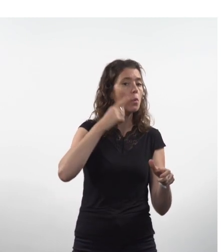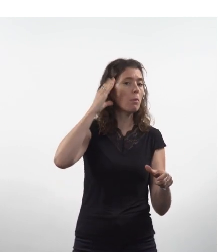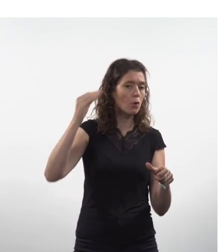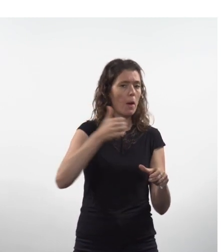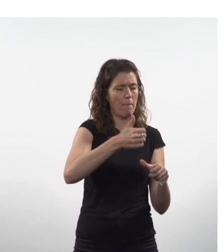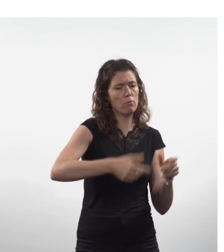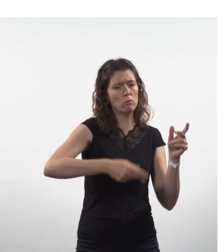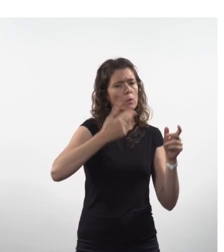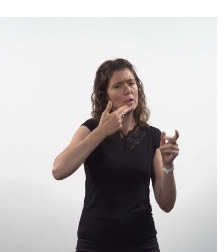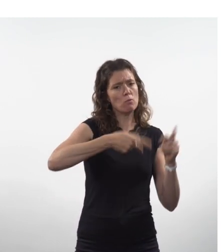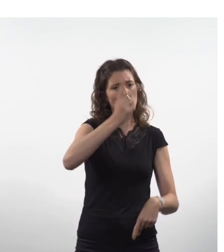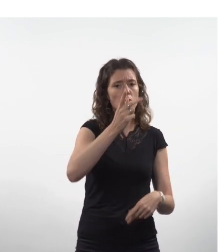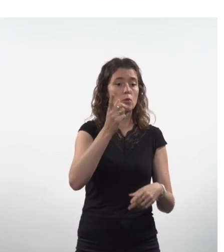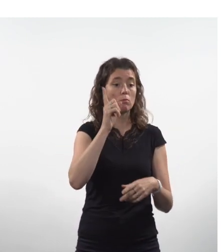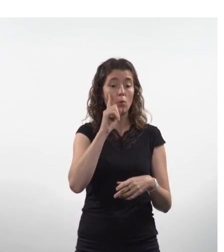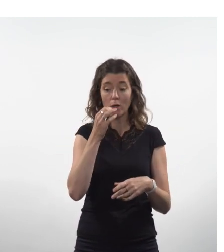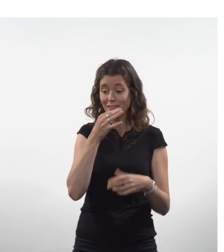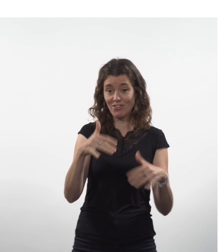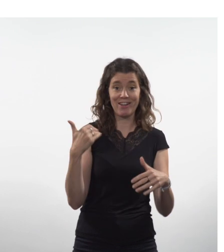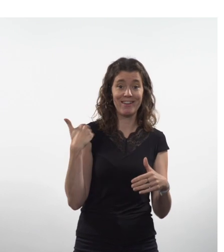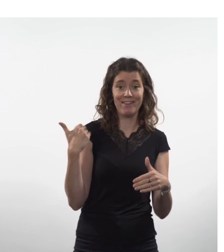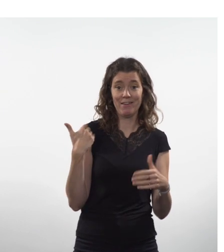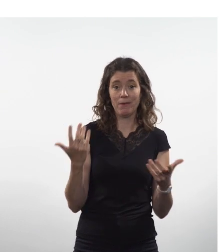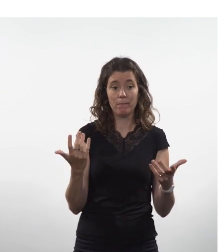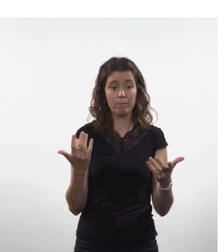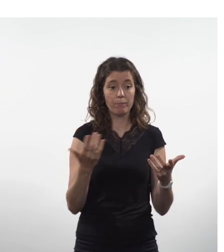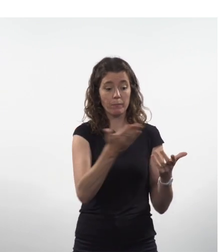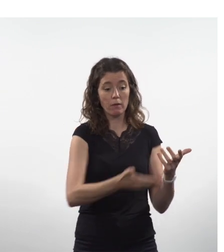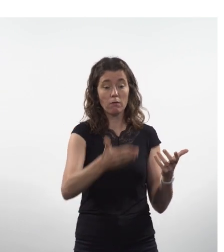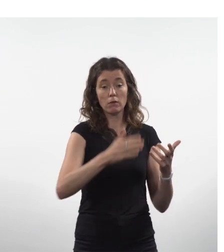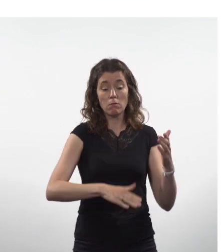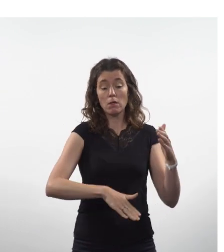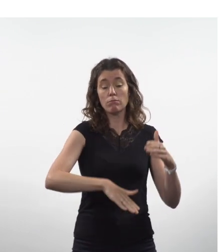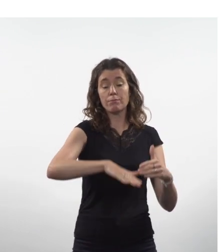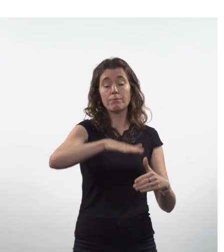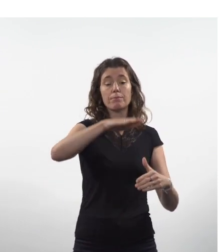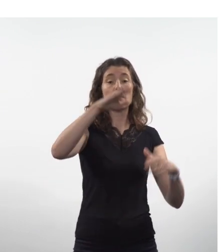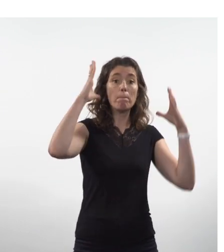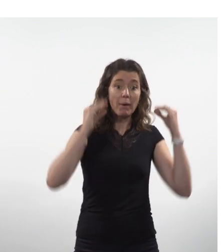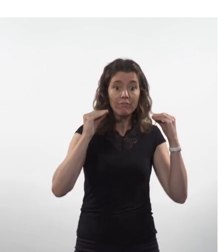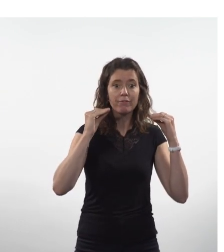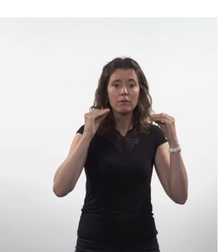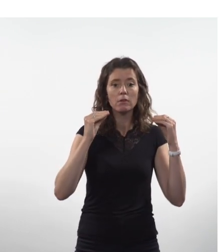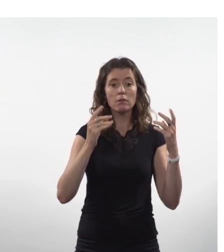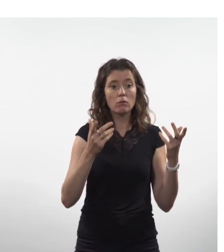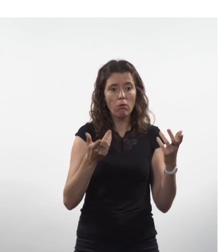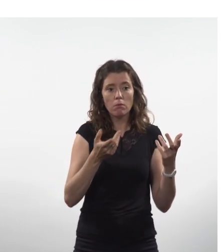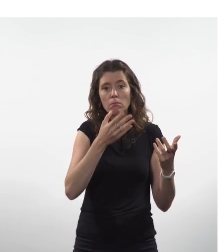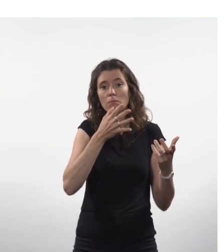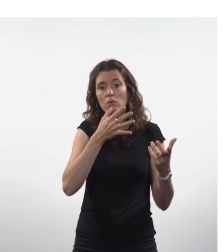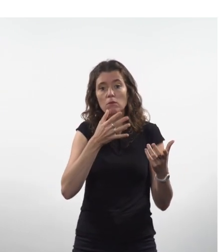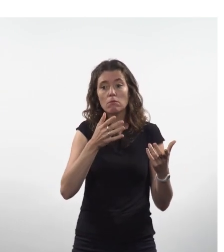malentendantes. Parce que, comme je l'ai dit tout à l'heure, que les personnes deviennent sourdes au cours de la vie tant qu'ils ne vont pas apprendre